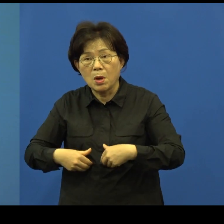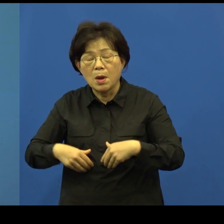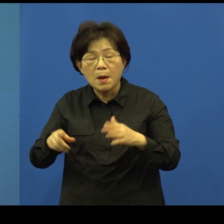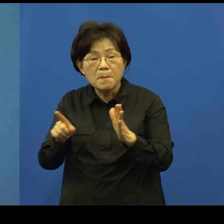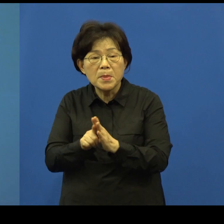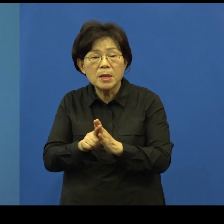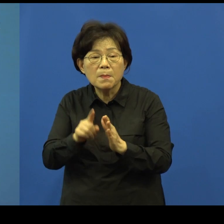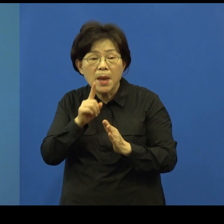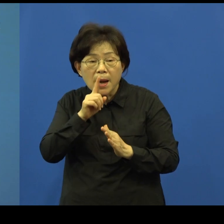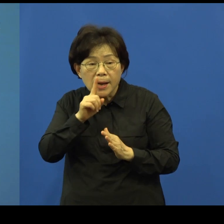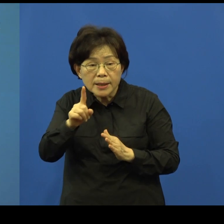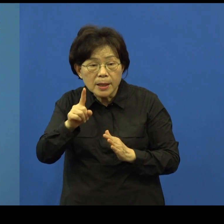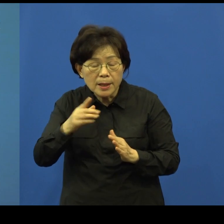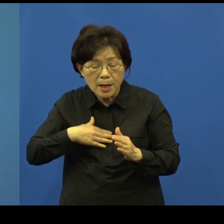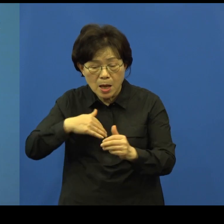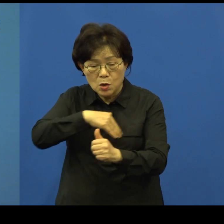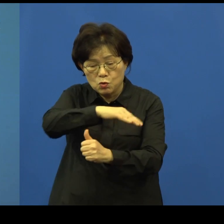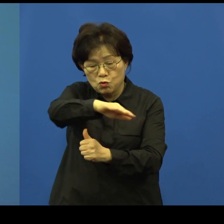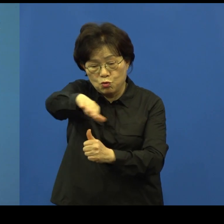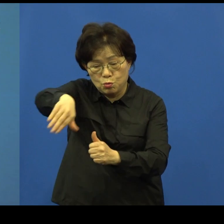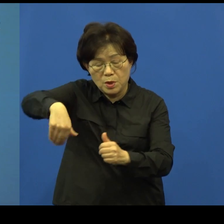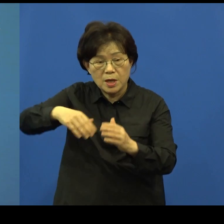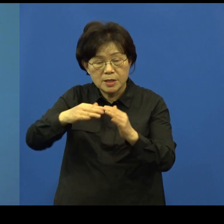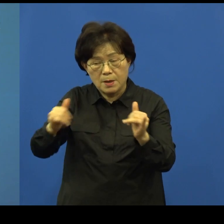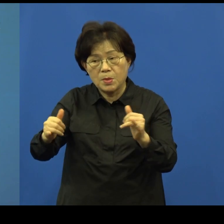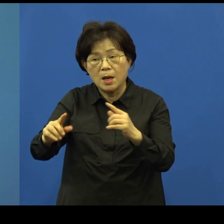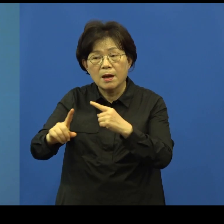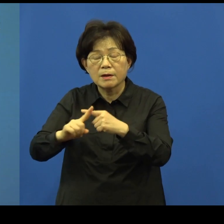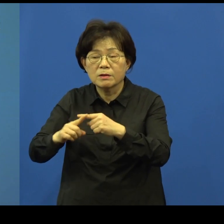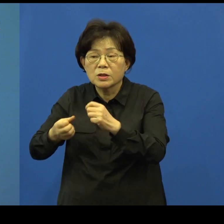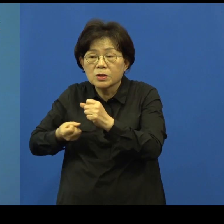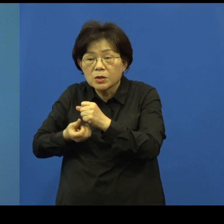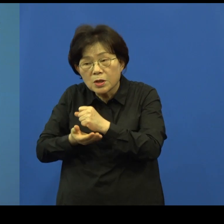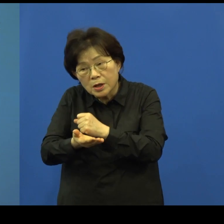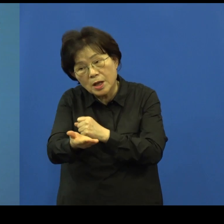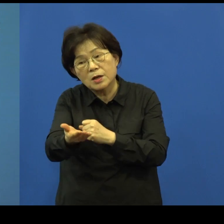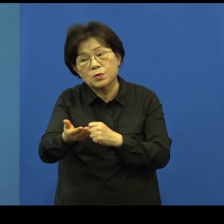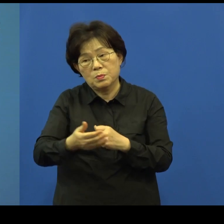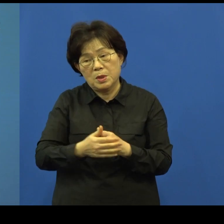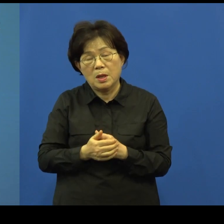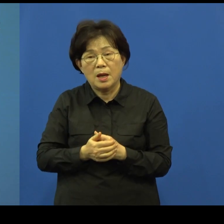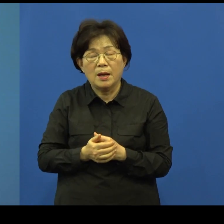언어를 쓰면 자기뿐만 아니라 내 주변의 사람들에게도 긍정적 영향을 미치는 거예요.